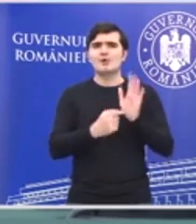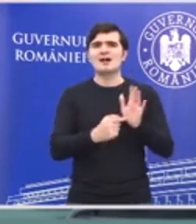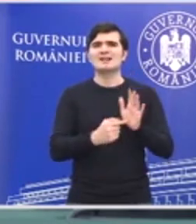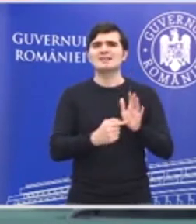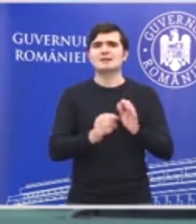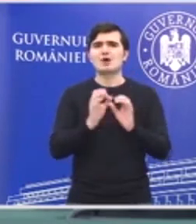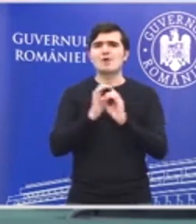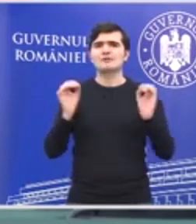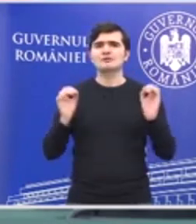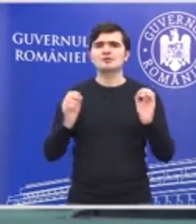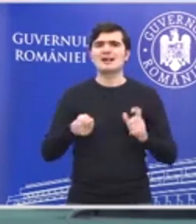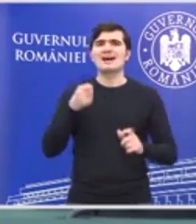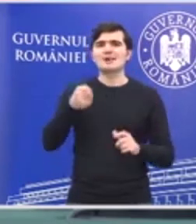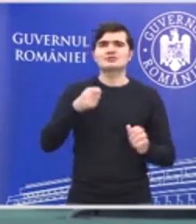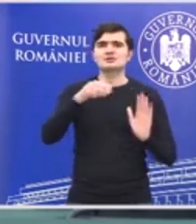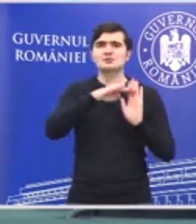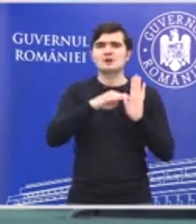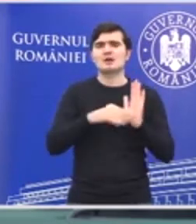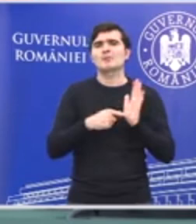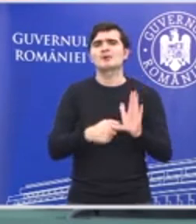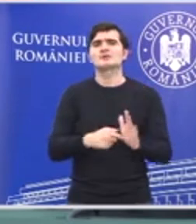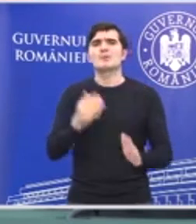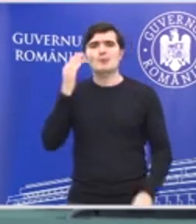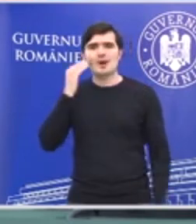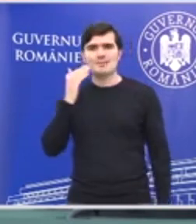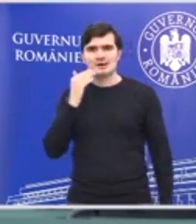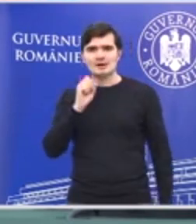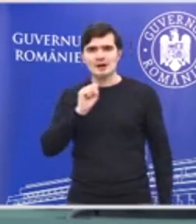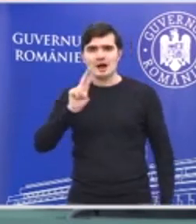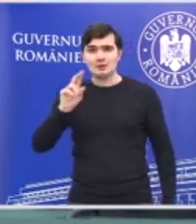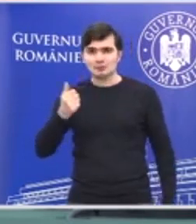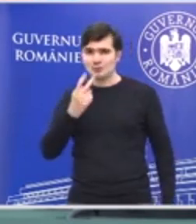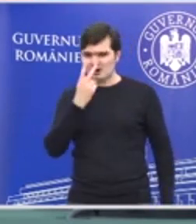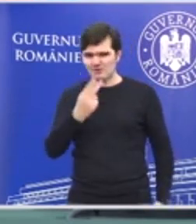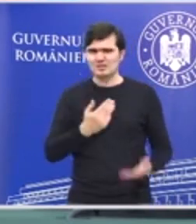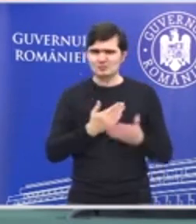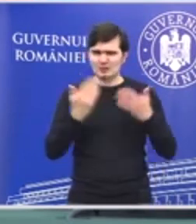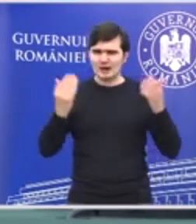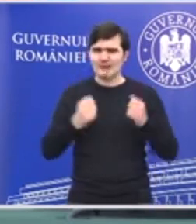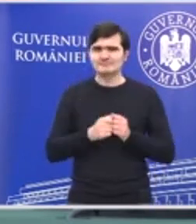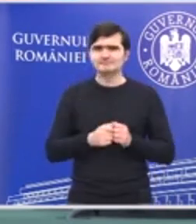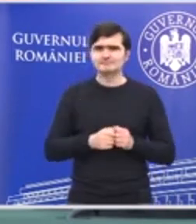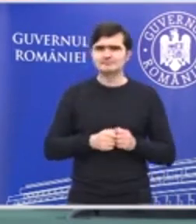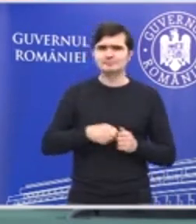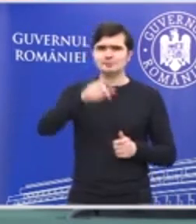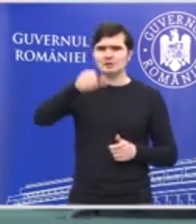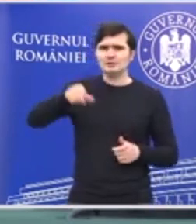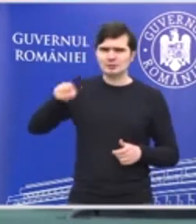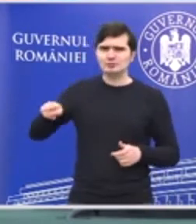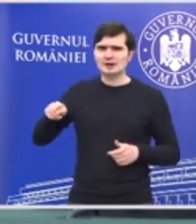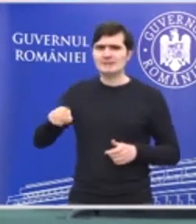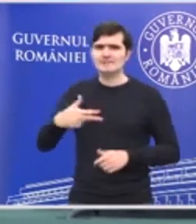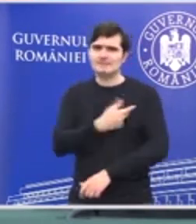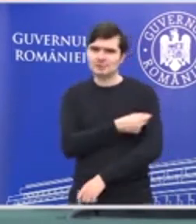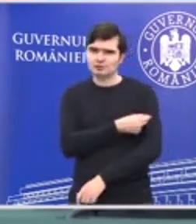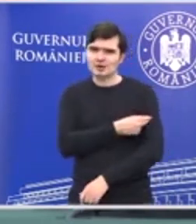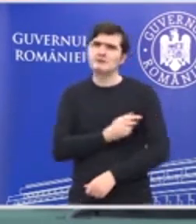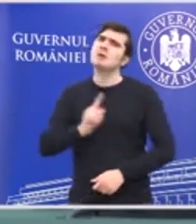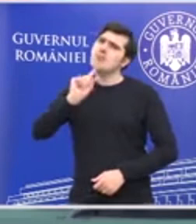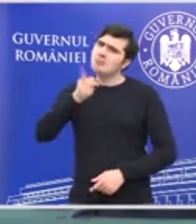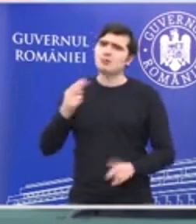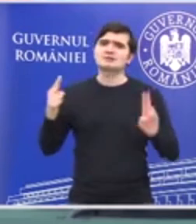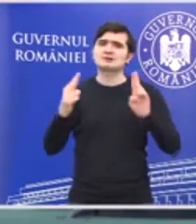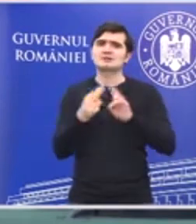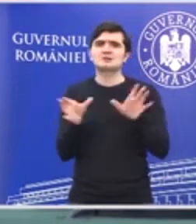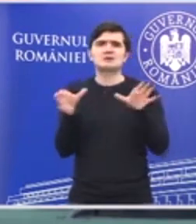de reglementare. De pildă, în Statele Unite, vedem foarte clar persoanele care sunt vaccinate pot să se întâlnească în